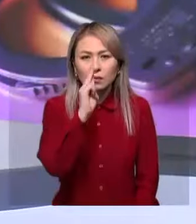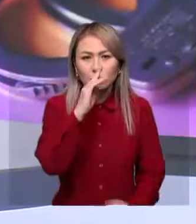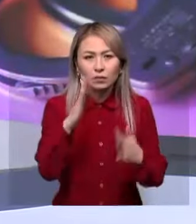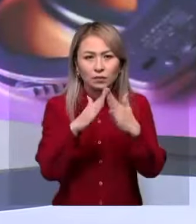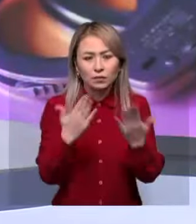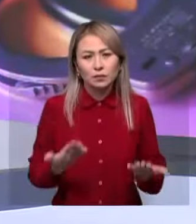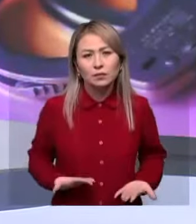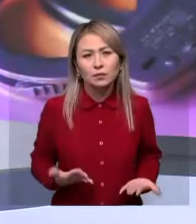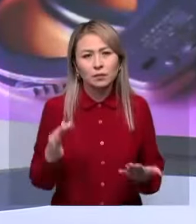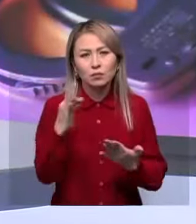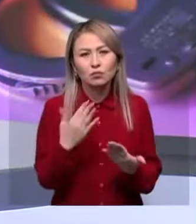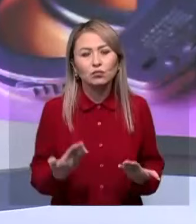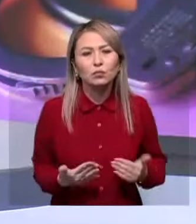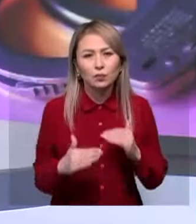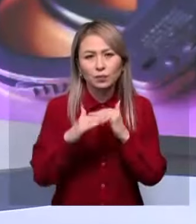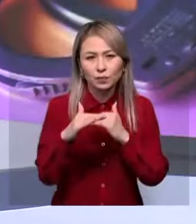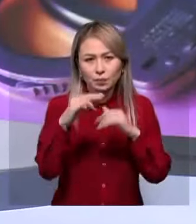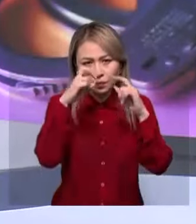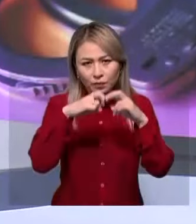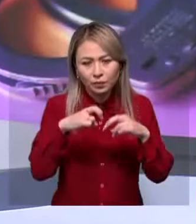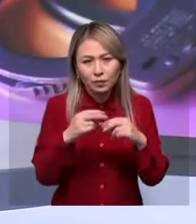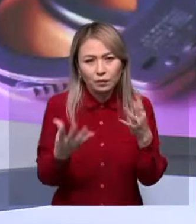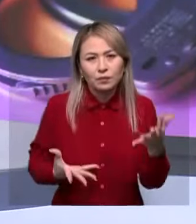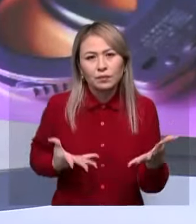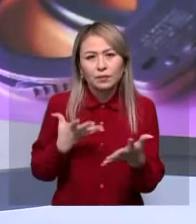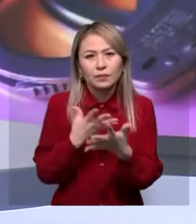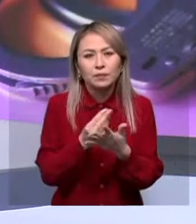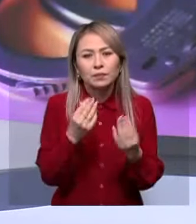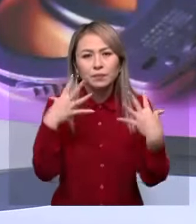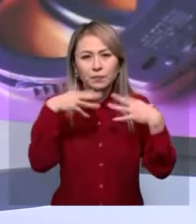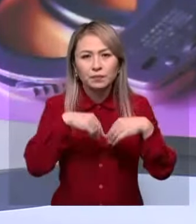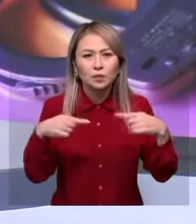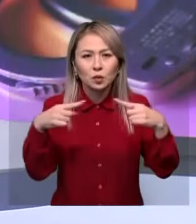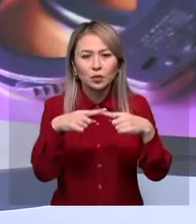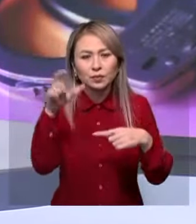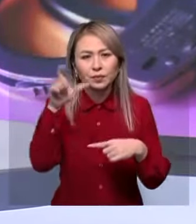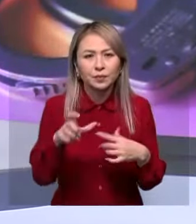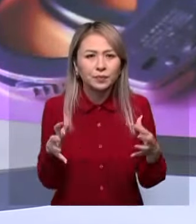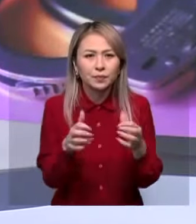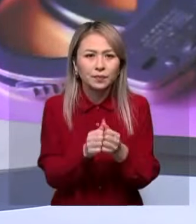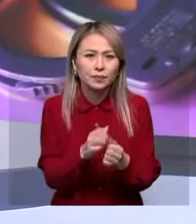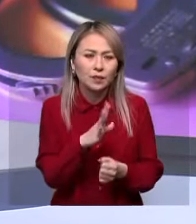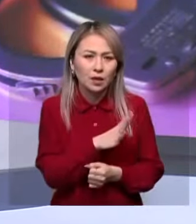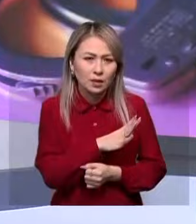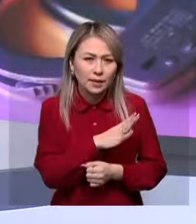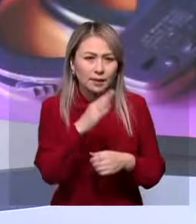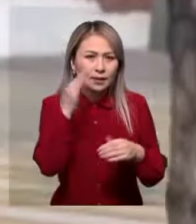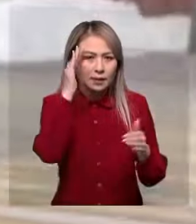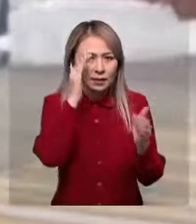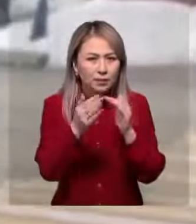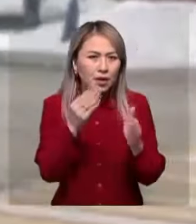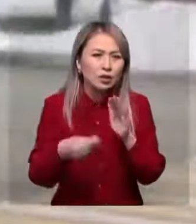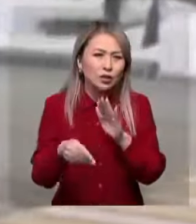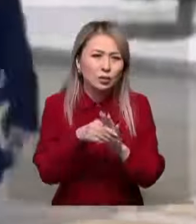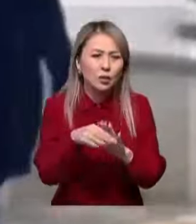Шымкентте тұрғын үйлердің сейсмикалық тұрақтылығын тексеруге бөлінген қаржыны жымқырды деген күдікпен шенеунік қамауға алынды. Сыбайлас